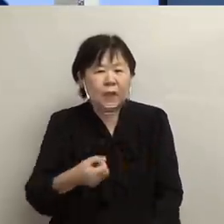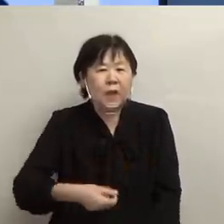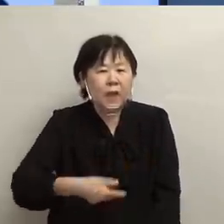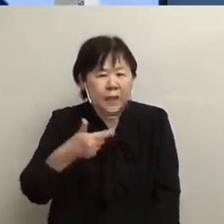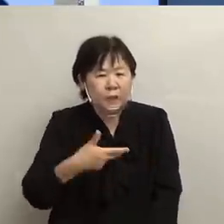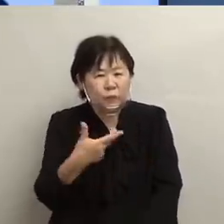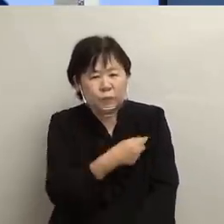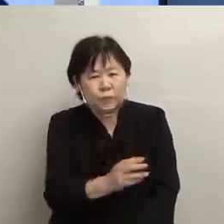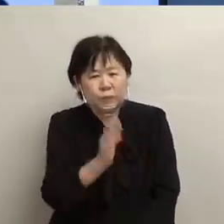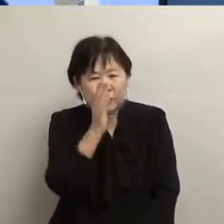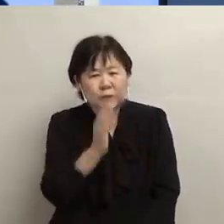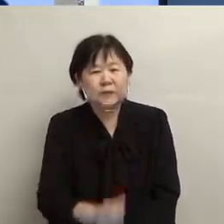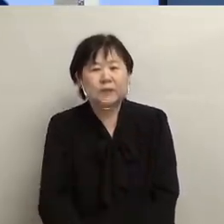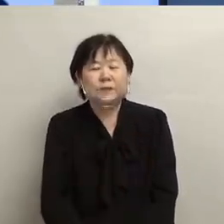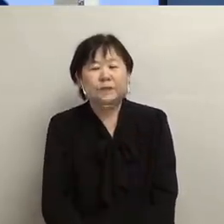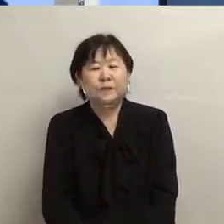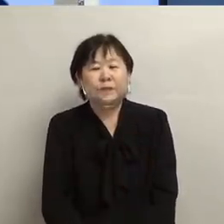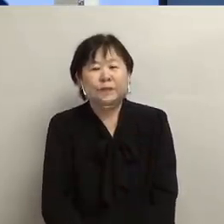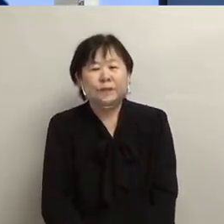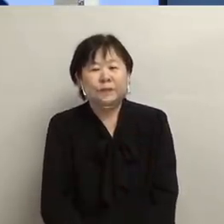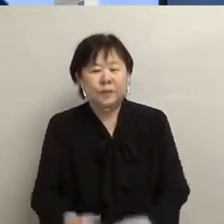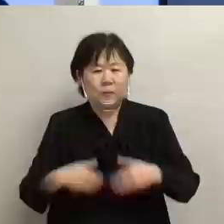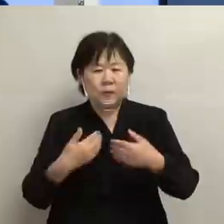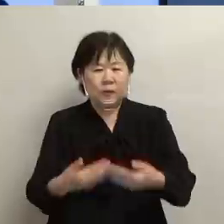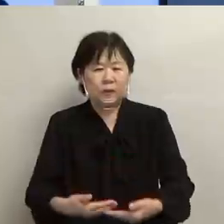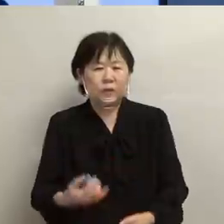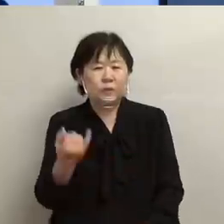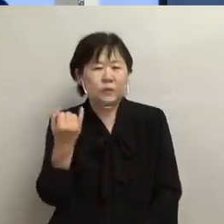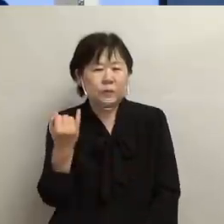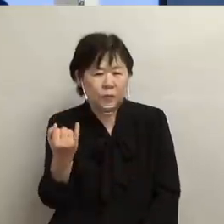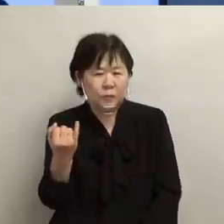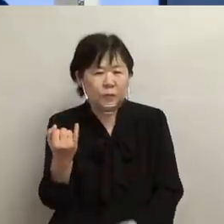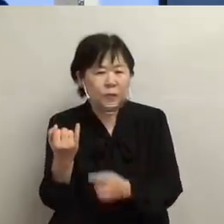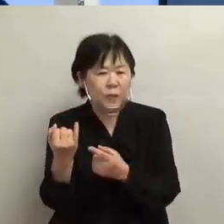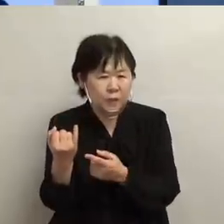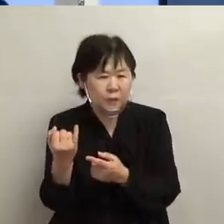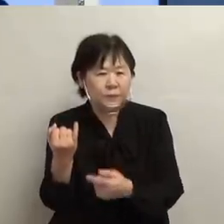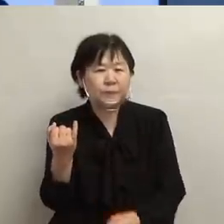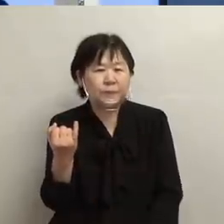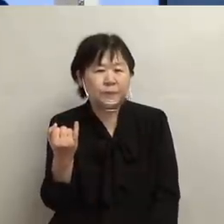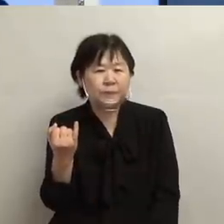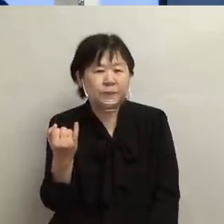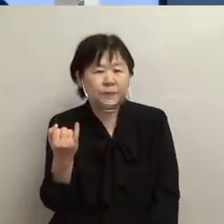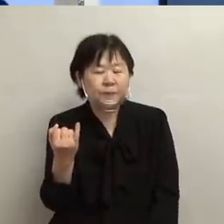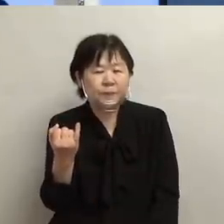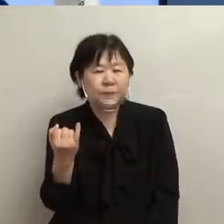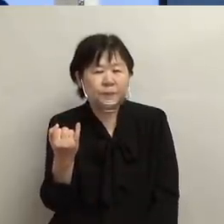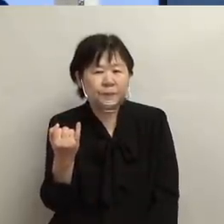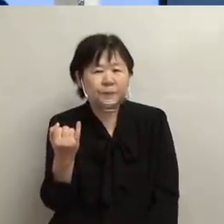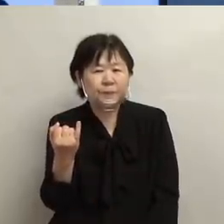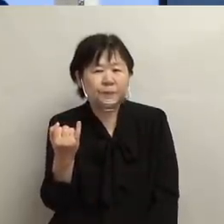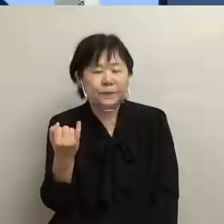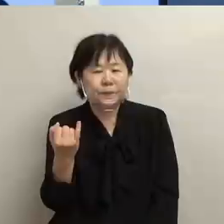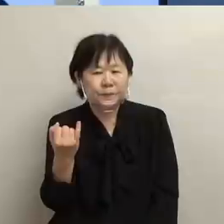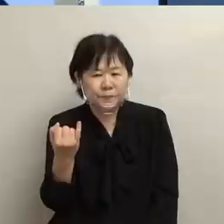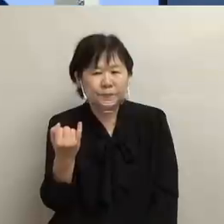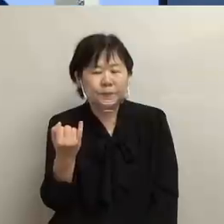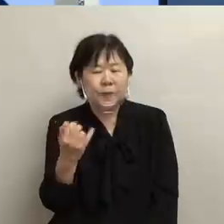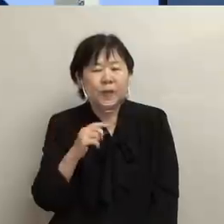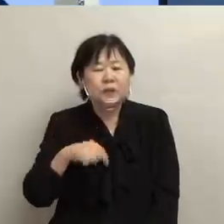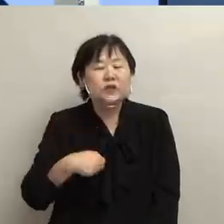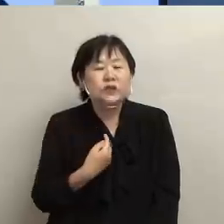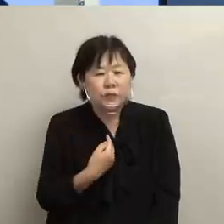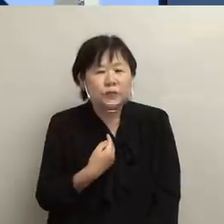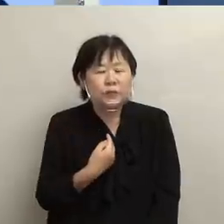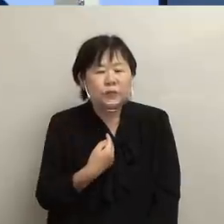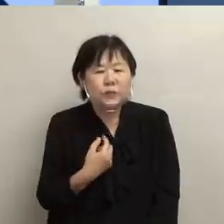ますさらに妊婦の方あ妊婦の方はご自身でまた